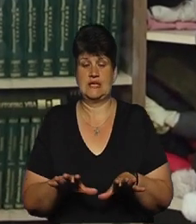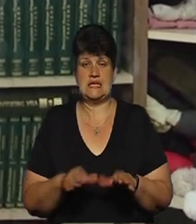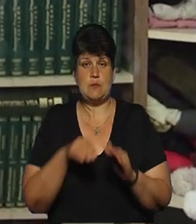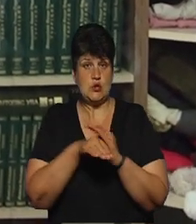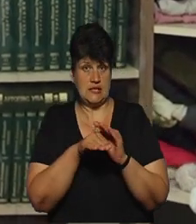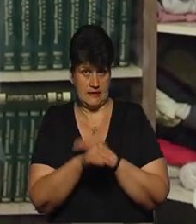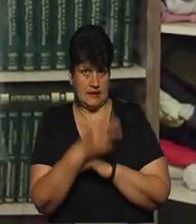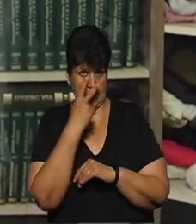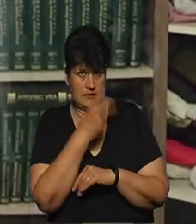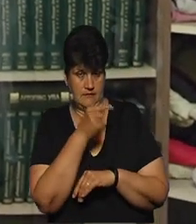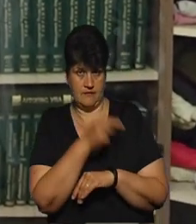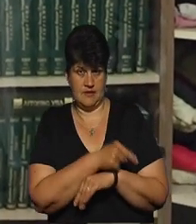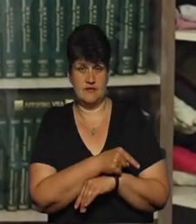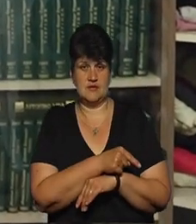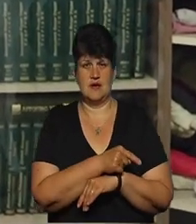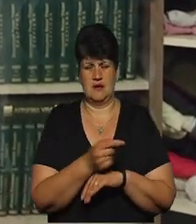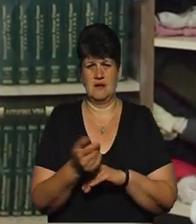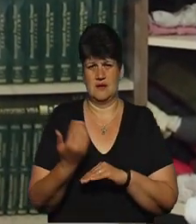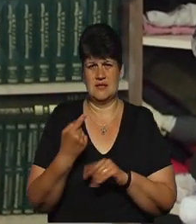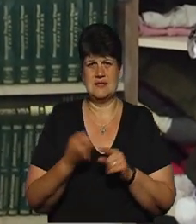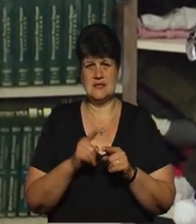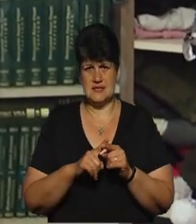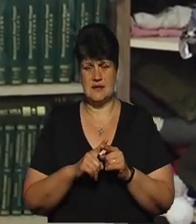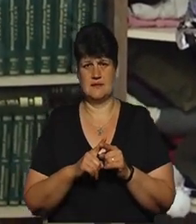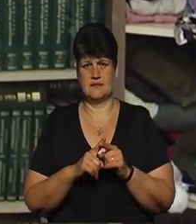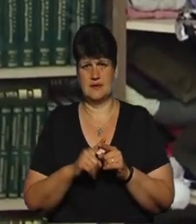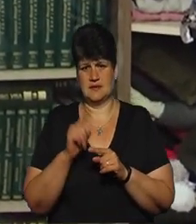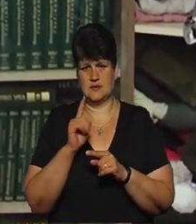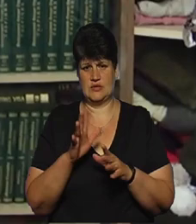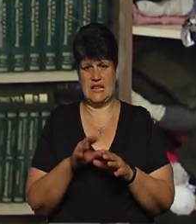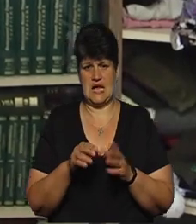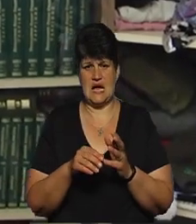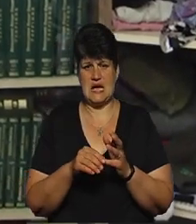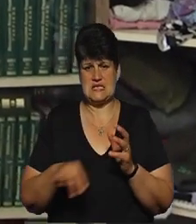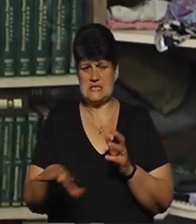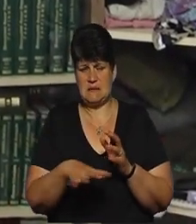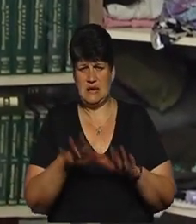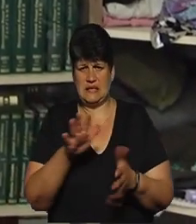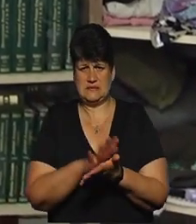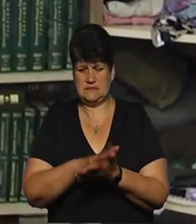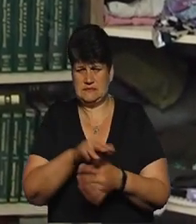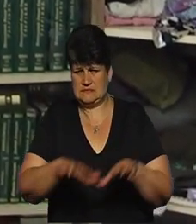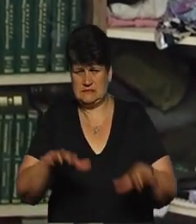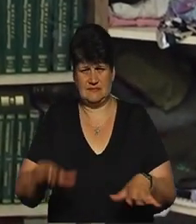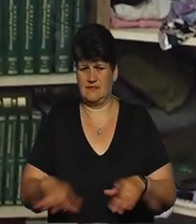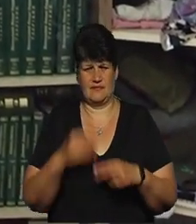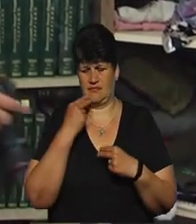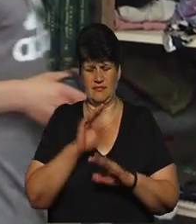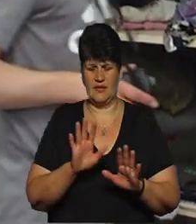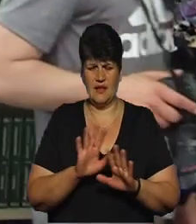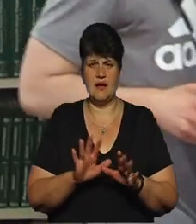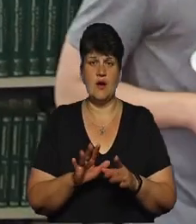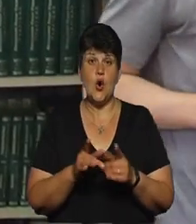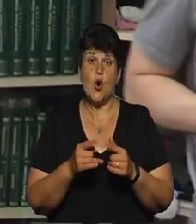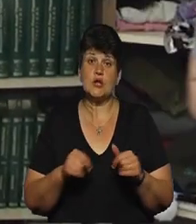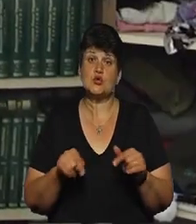там відео інші, це коли склад. Воно, звичайно, незручно, просто ти на землі, так, це пилюка, це все. Тобто краще, коли воно організовано, в невеличкому, але...